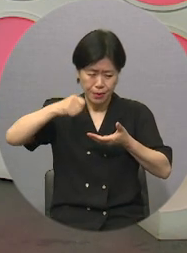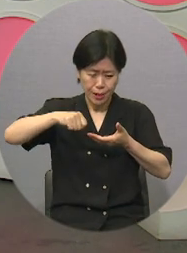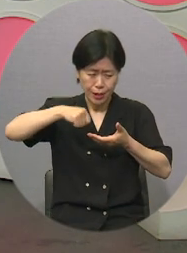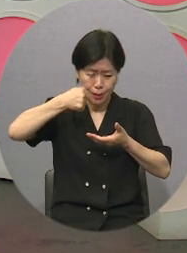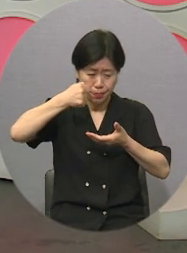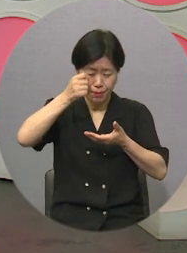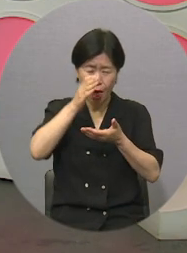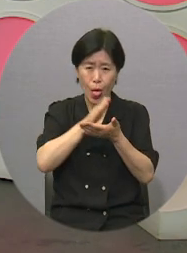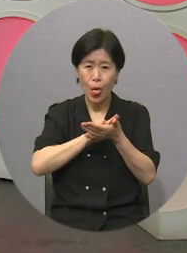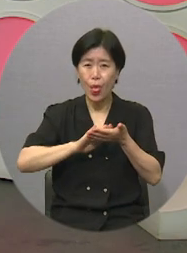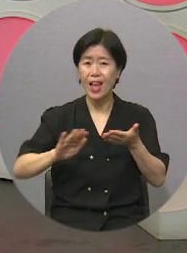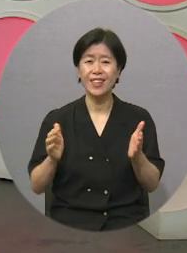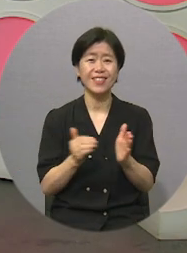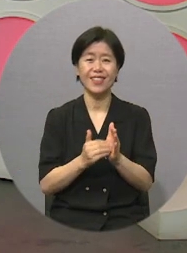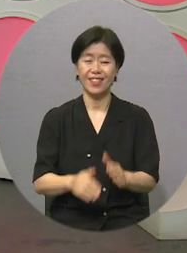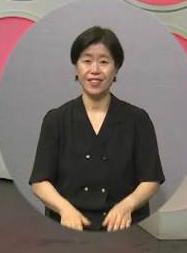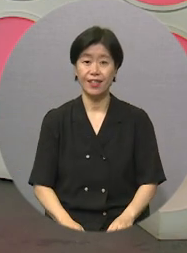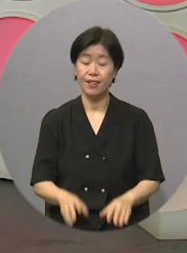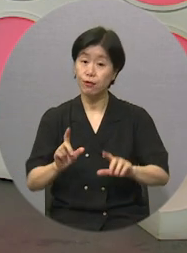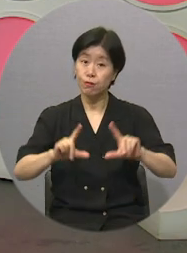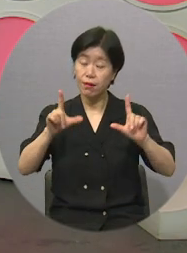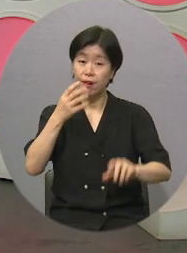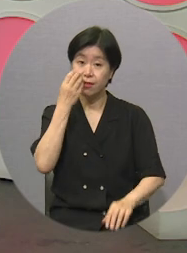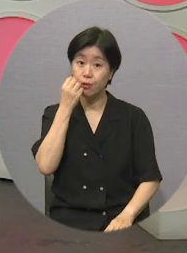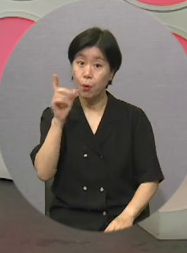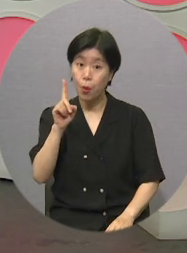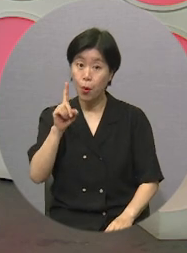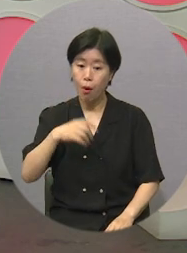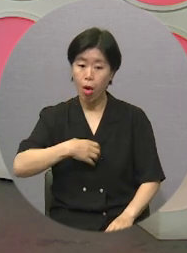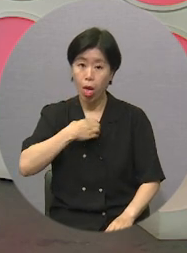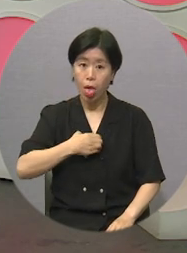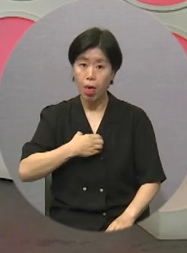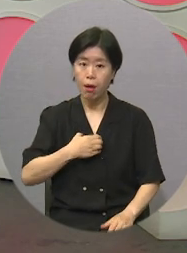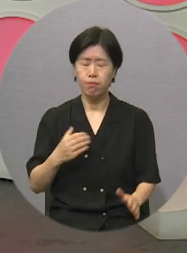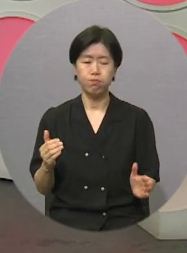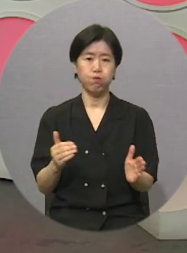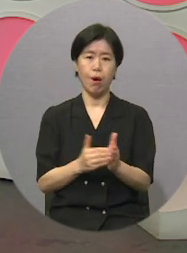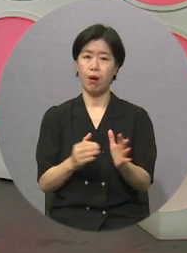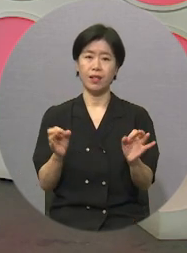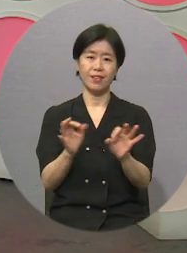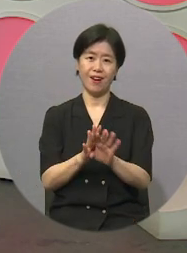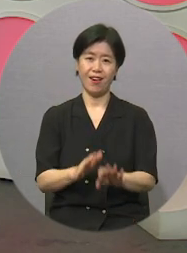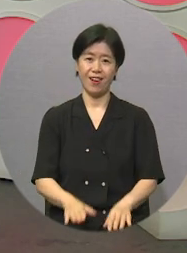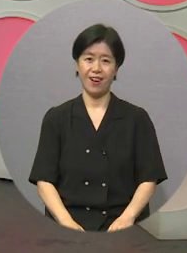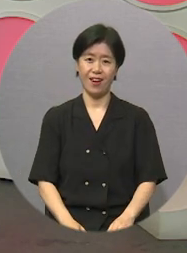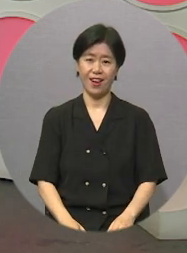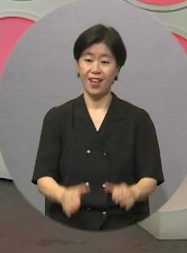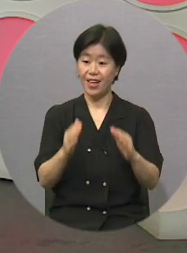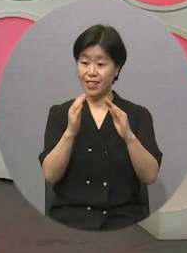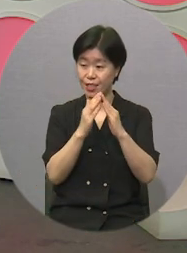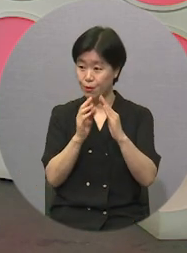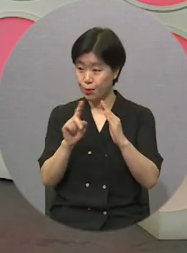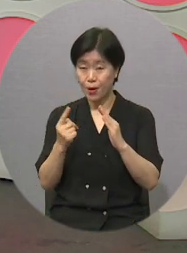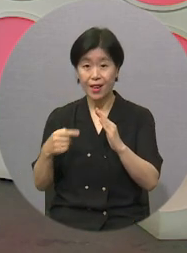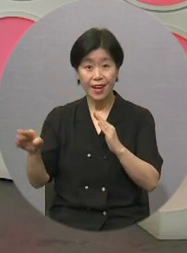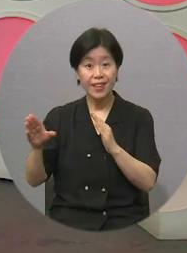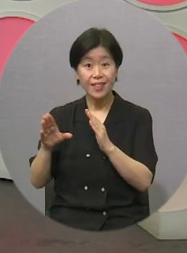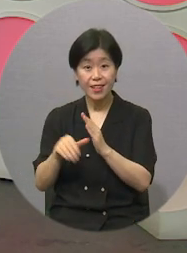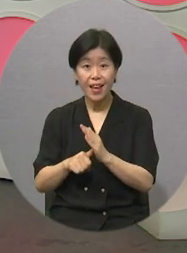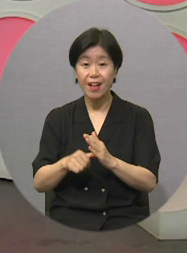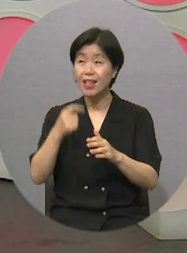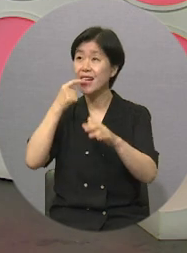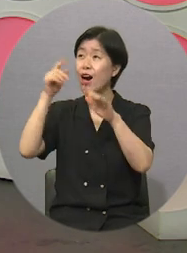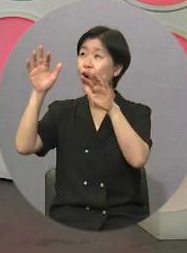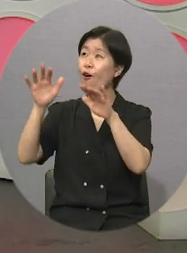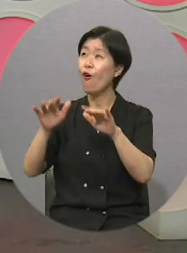다 비웠고요. 그날 신기하게도 입덧이 멈췄습니다. 집으로 돌아가는 길 희끗희끗